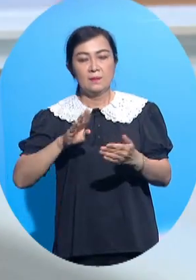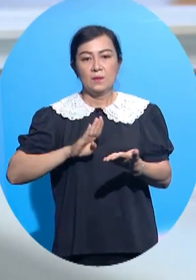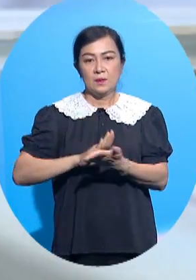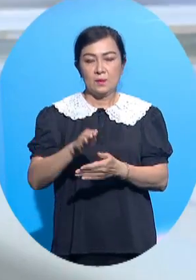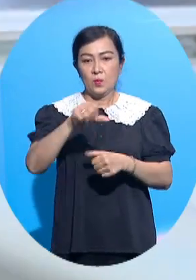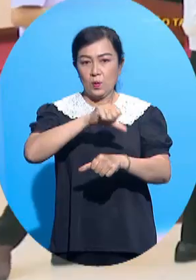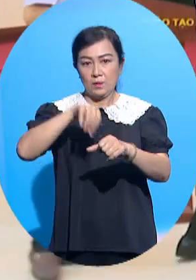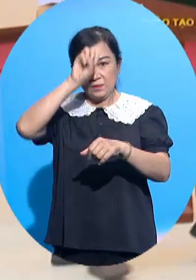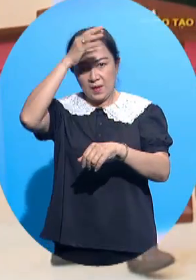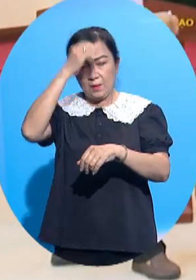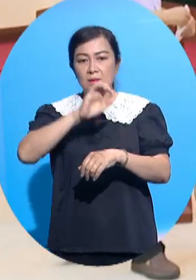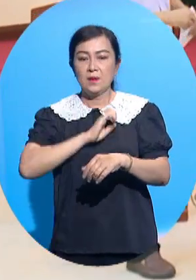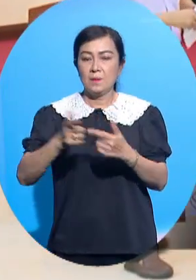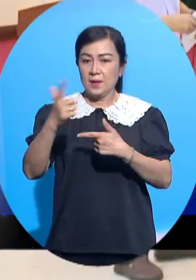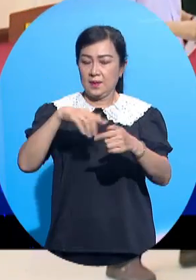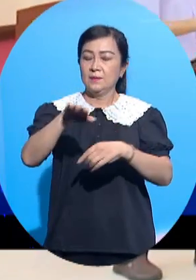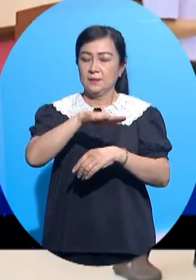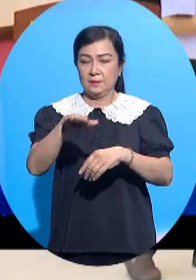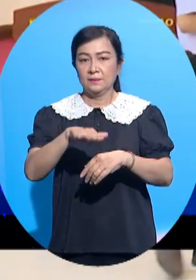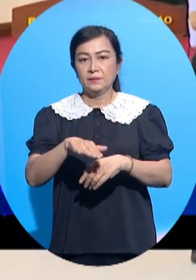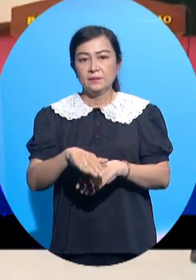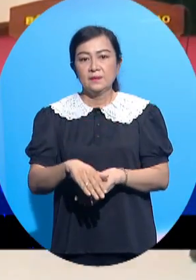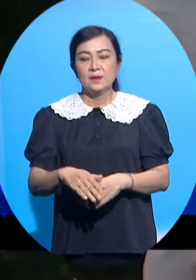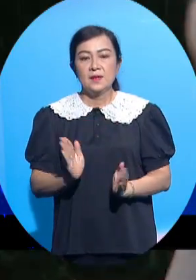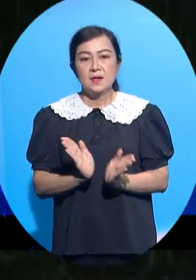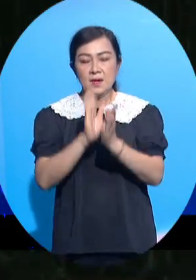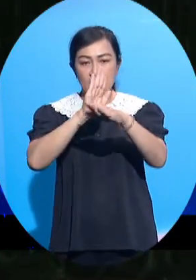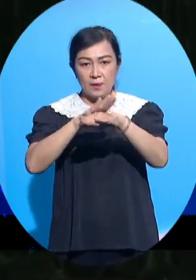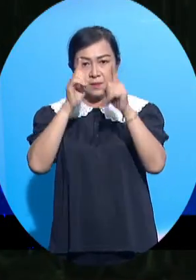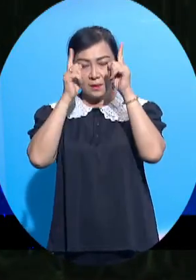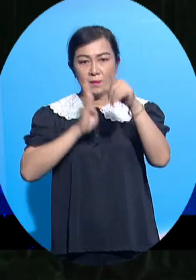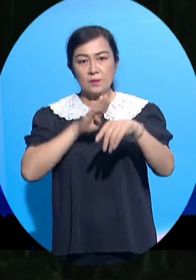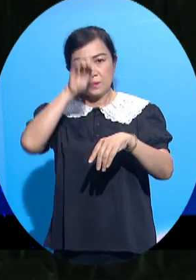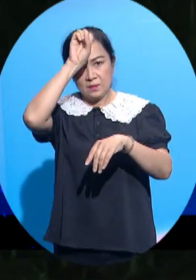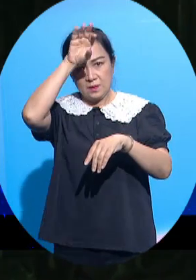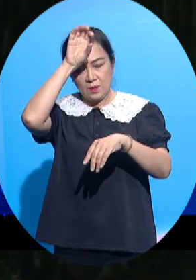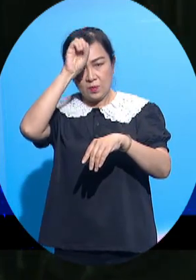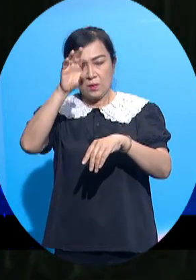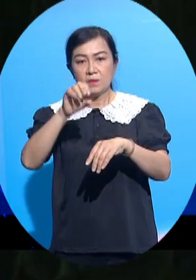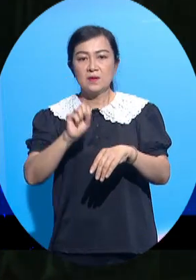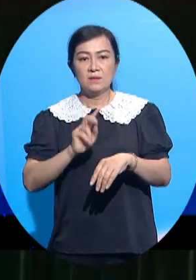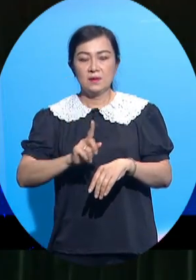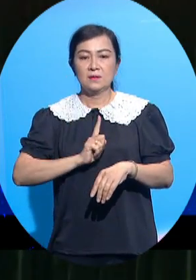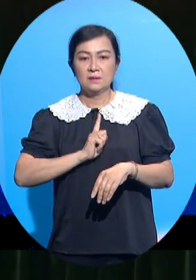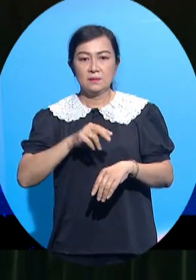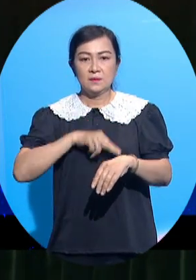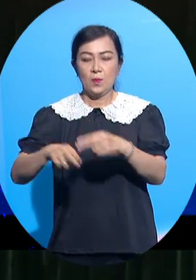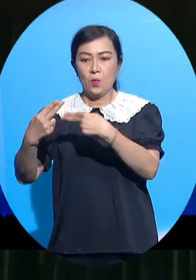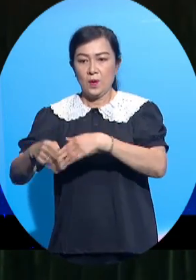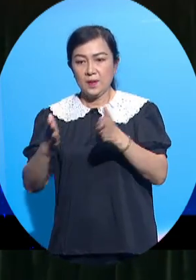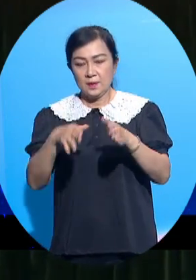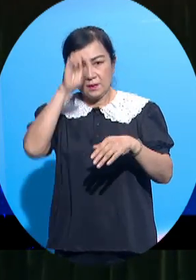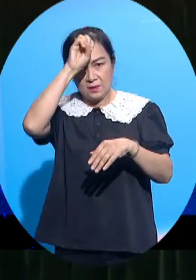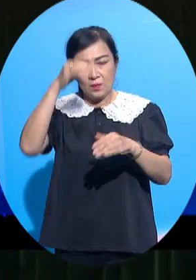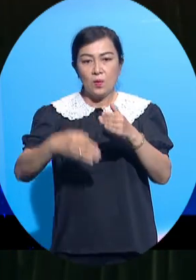đảm cho hoạt động dạy và học sớm trở lại bình thường ngay tại lễ phát động lãnh đạo Bộ Giáo dục và Đào tạo các đơn vị cá nhân trong và ngoài ngành giáo